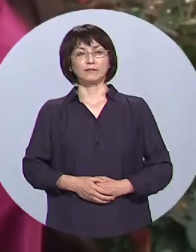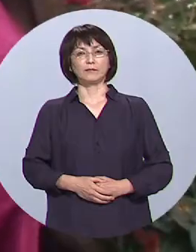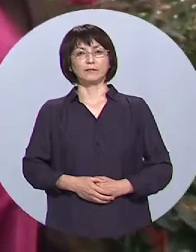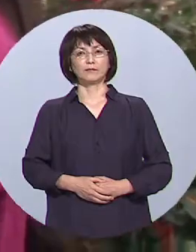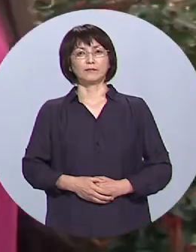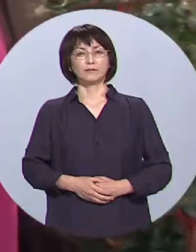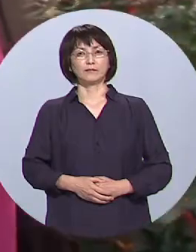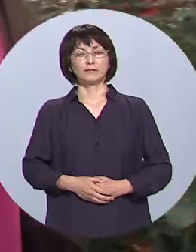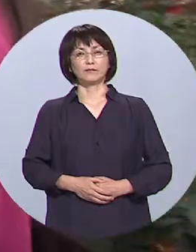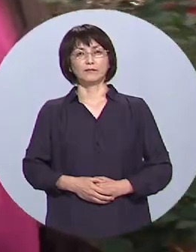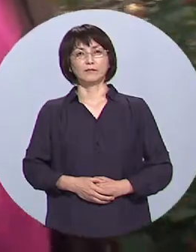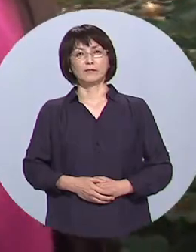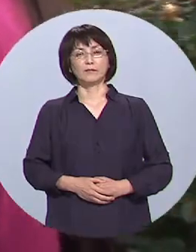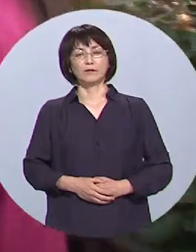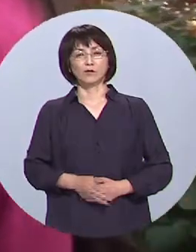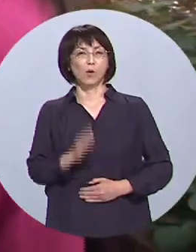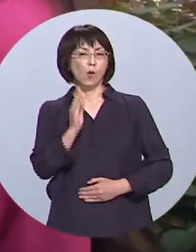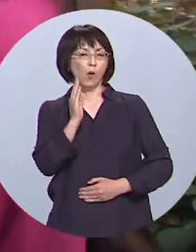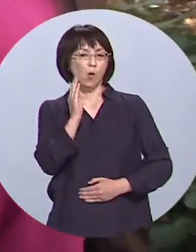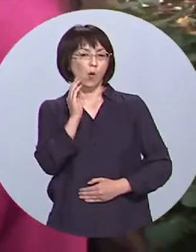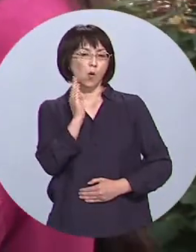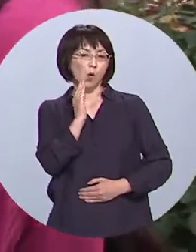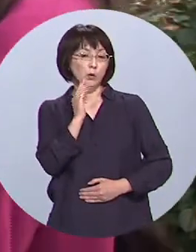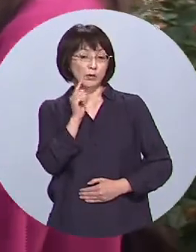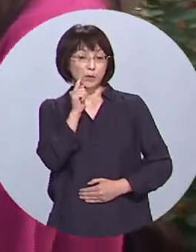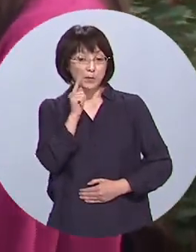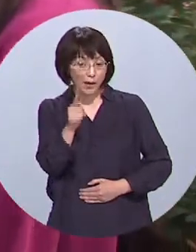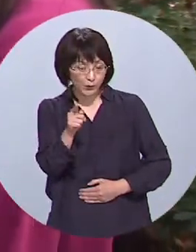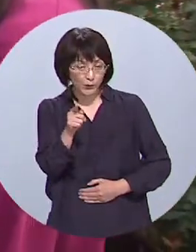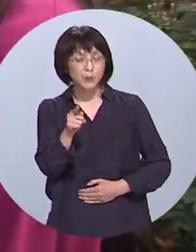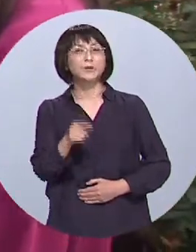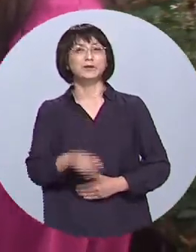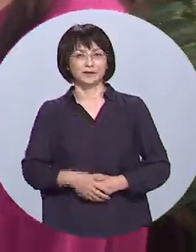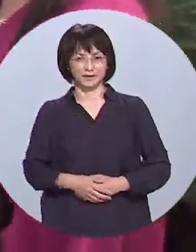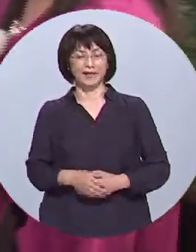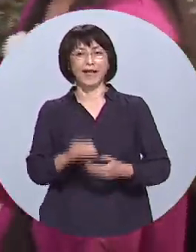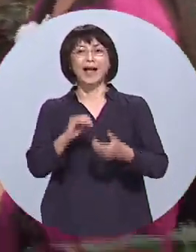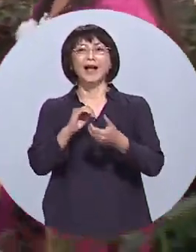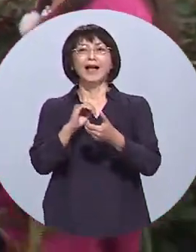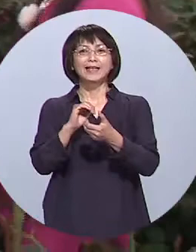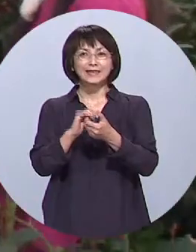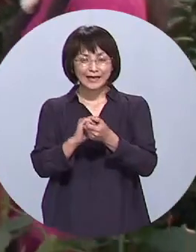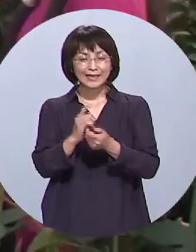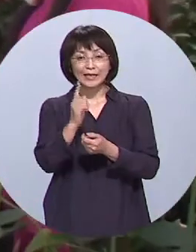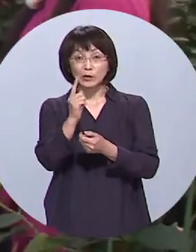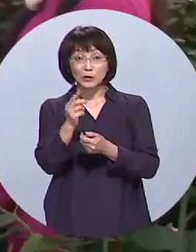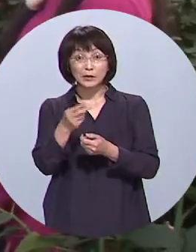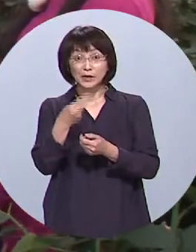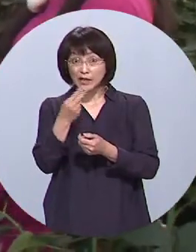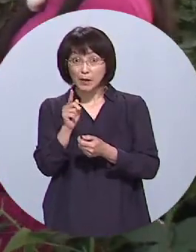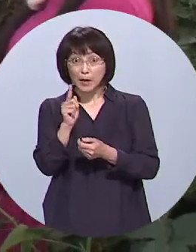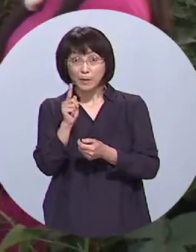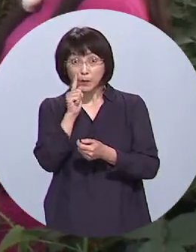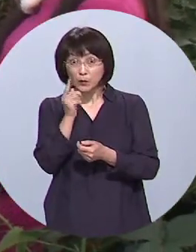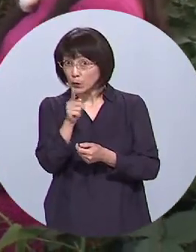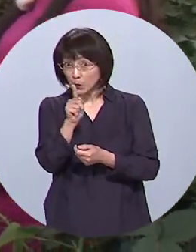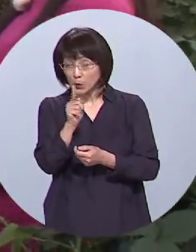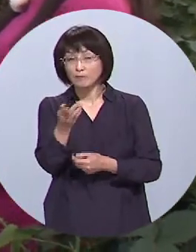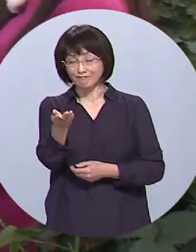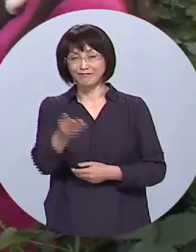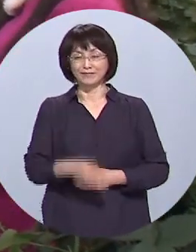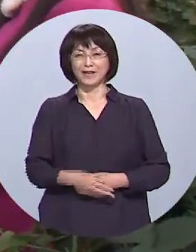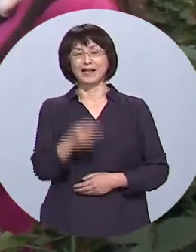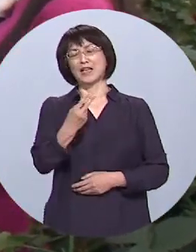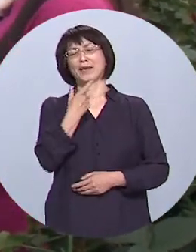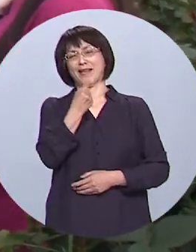すごく新鮮で美味しそうですね。 あ、そうなんです。ぜひ一輪食べてみませんか。 いいんですか。 はい、